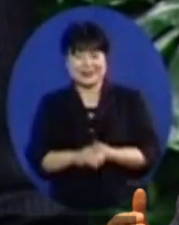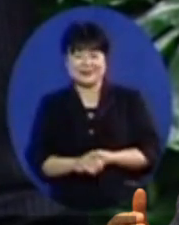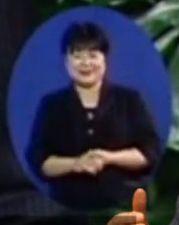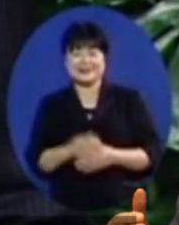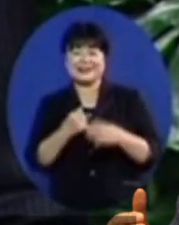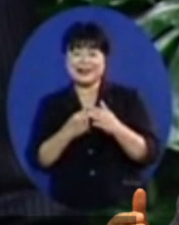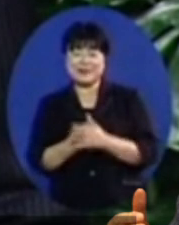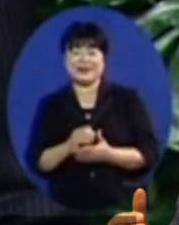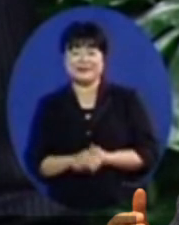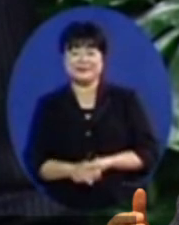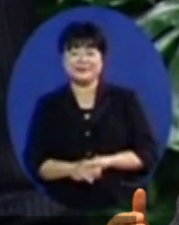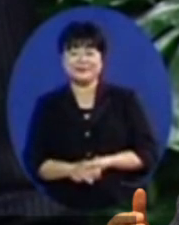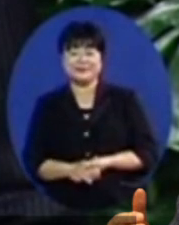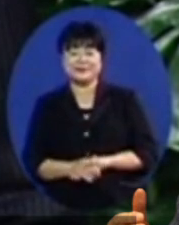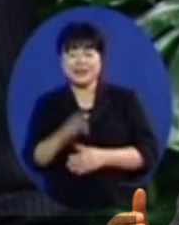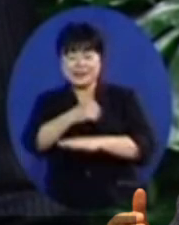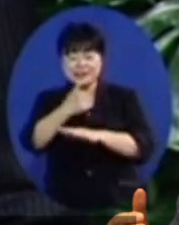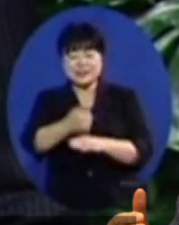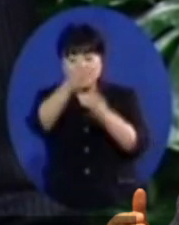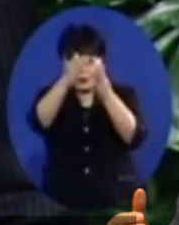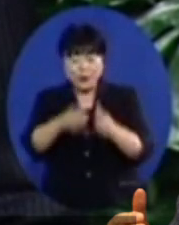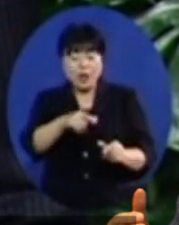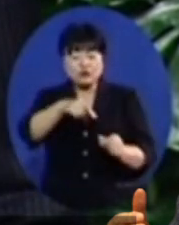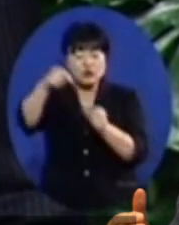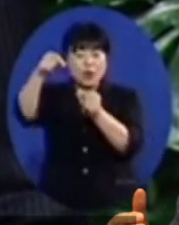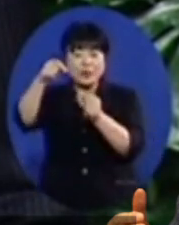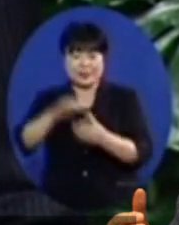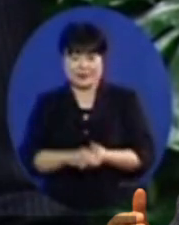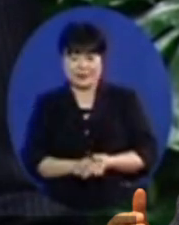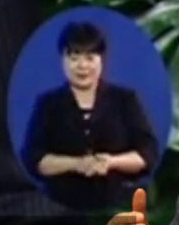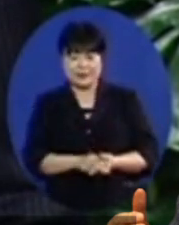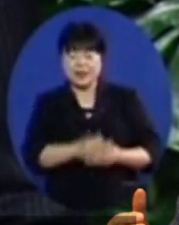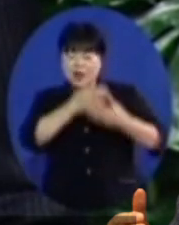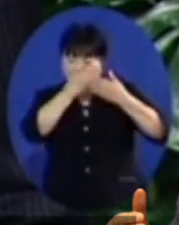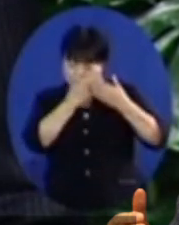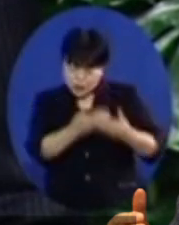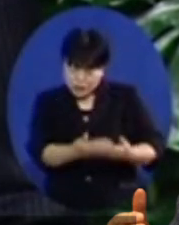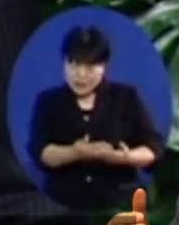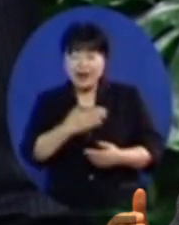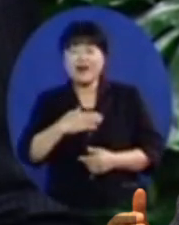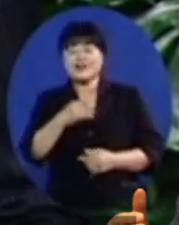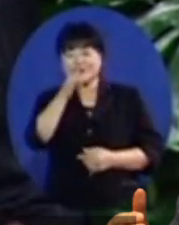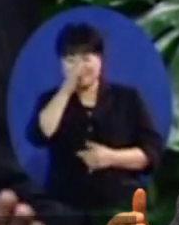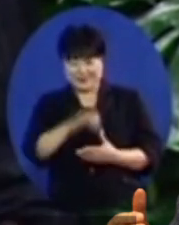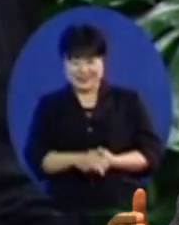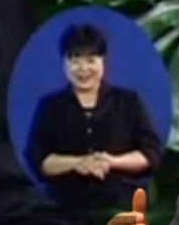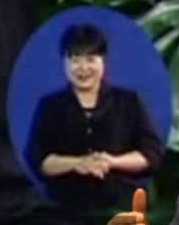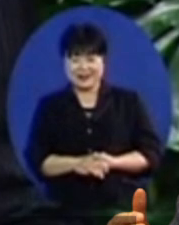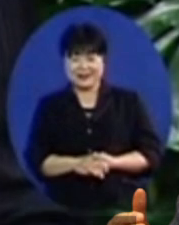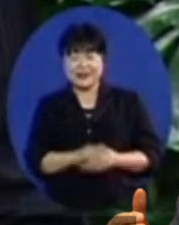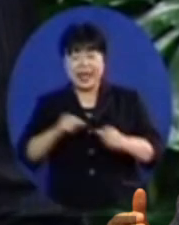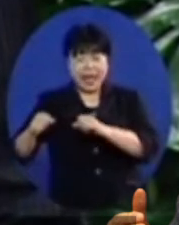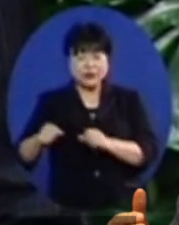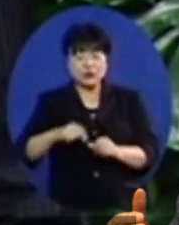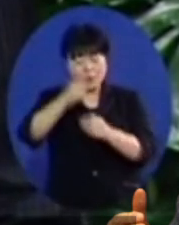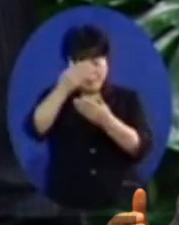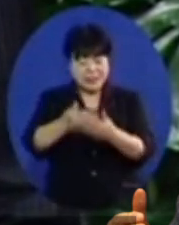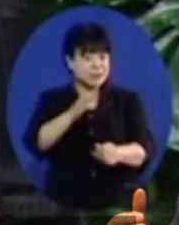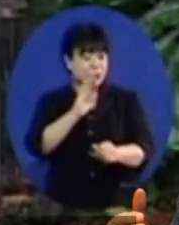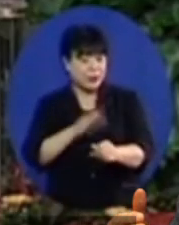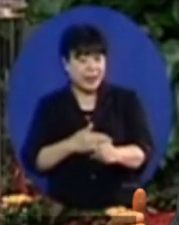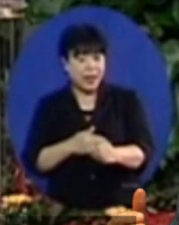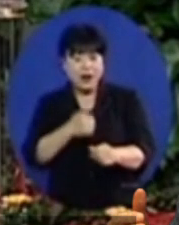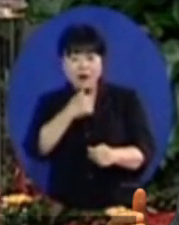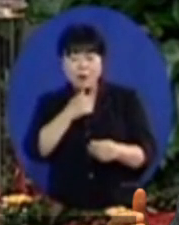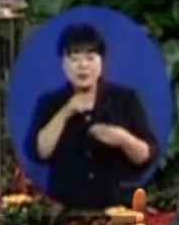그러기 때문에 그리스도를 통한 구원이 우리에게 귀하다는 것을 알 수 있는 것입니다. 우리의 행위로 구원받을 수 없는 것입니다.